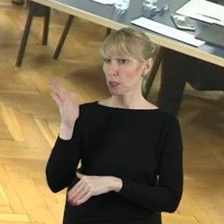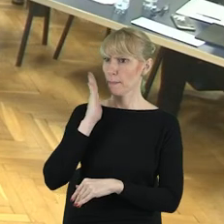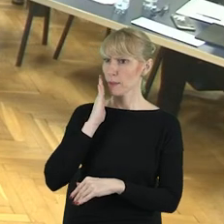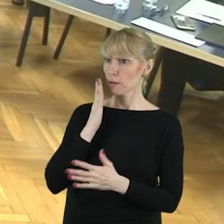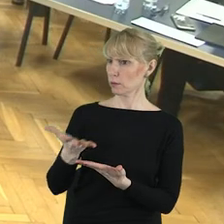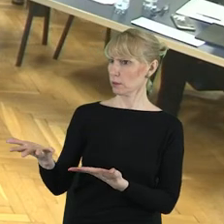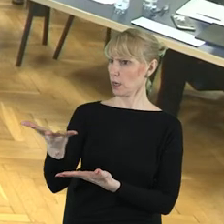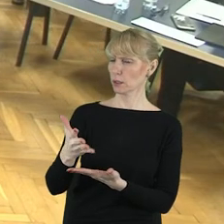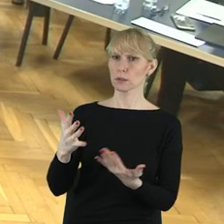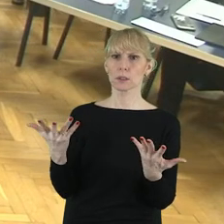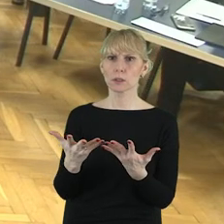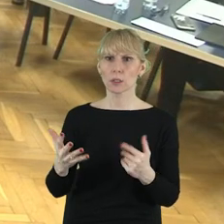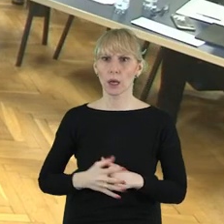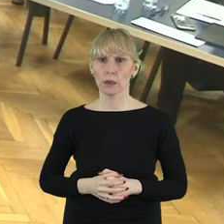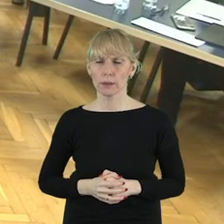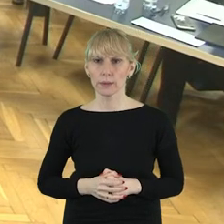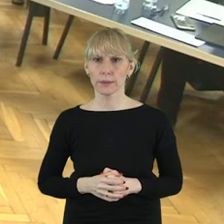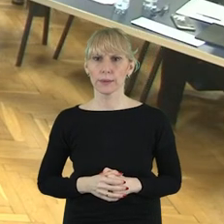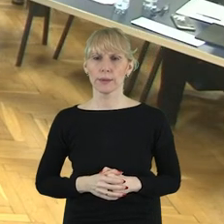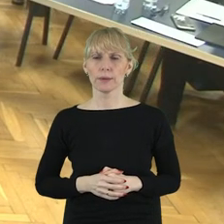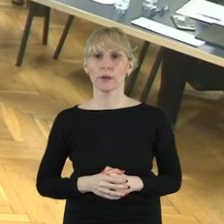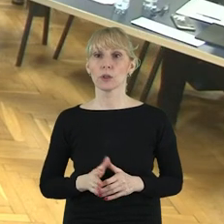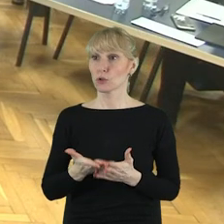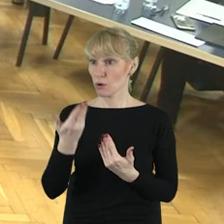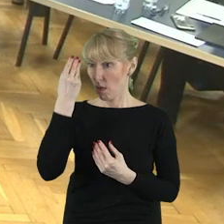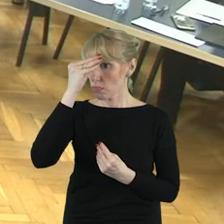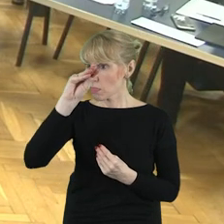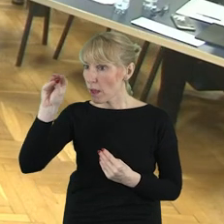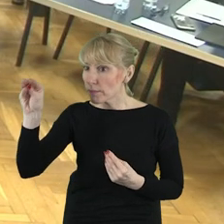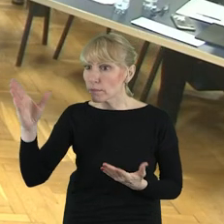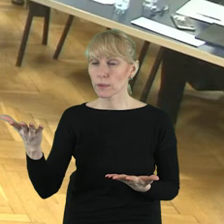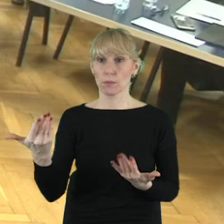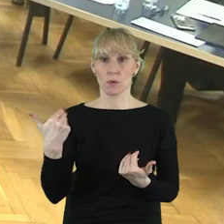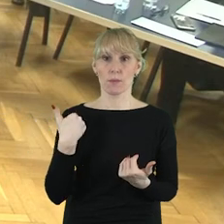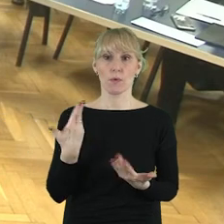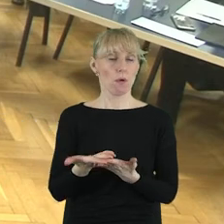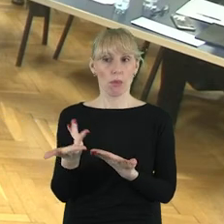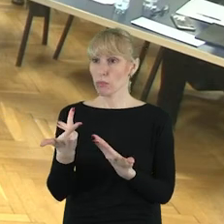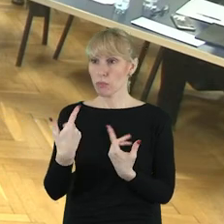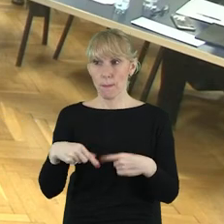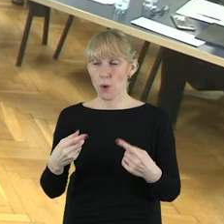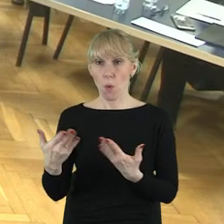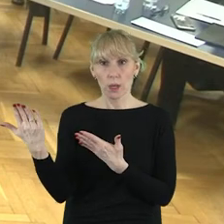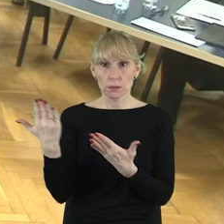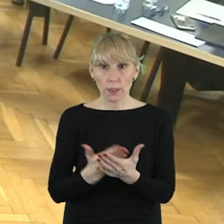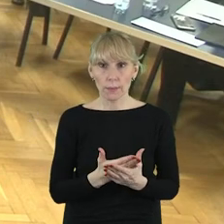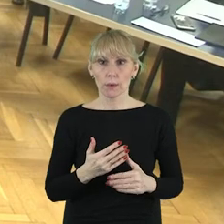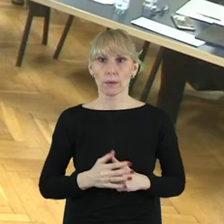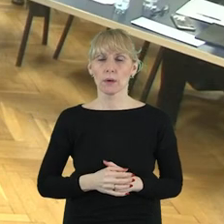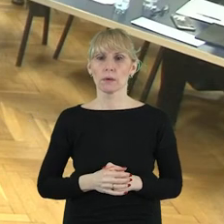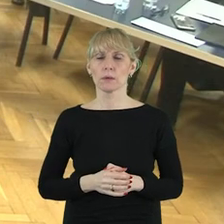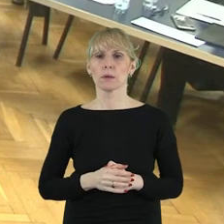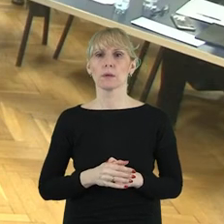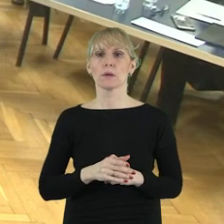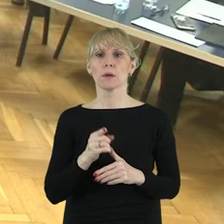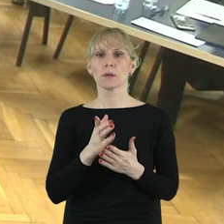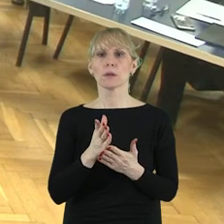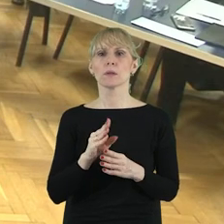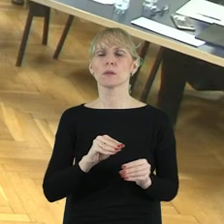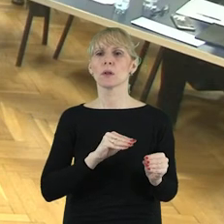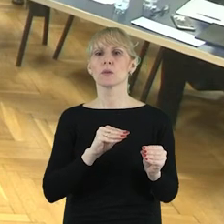mieszkańców? Nie wiedziała o spotkaniu z założycielskim? Nie została powiadomiona, nie została zaproszona. W prosty sposób, przez